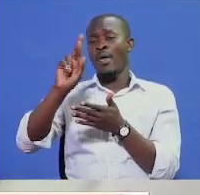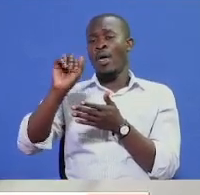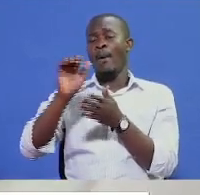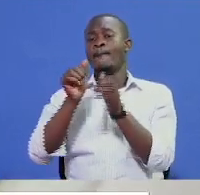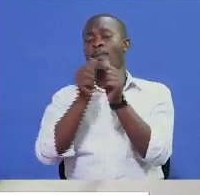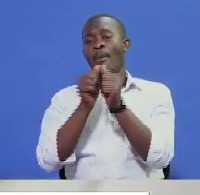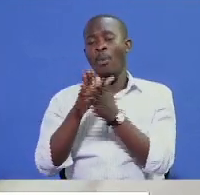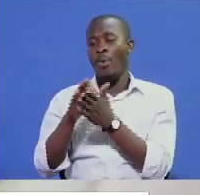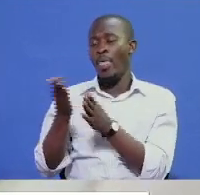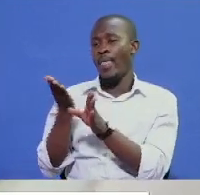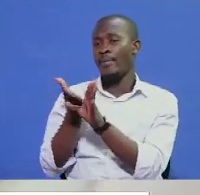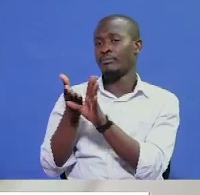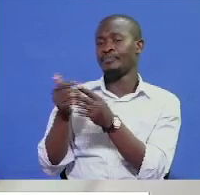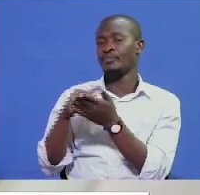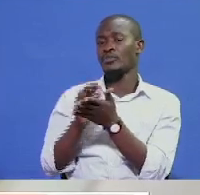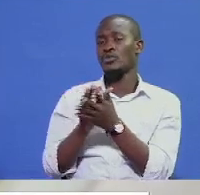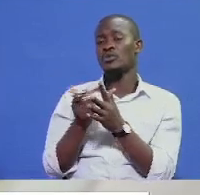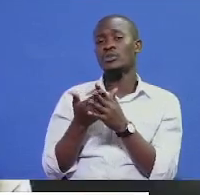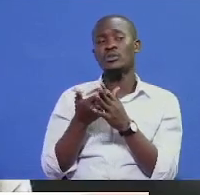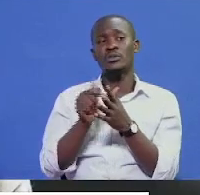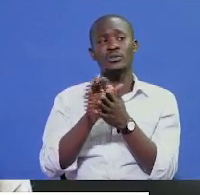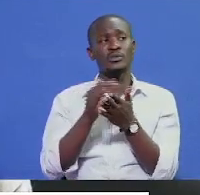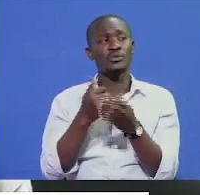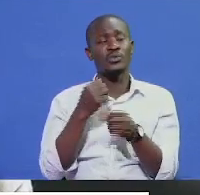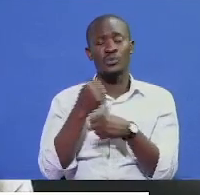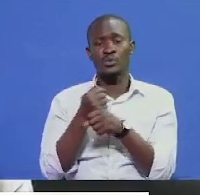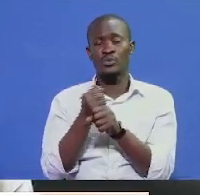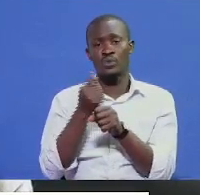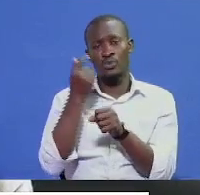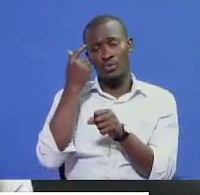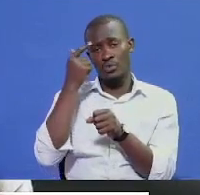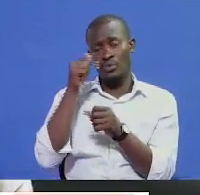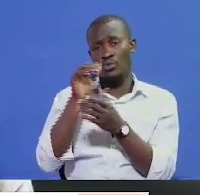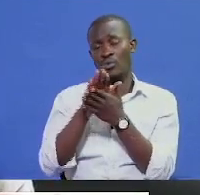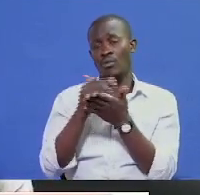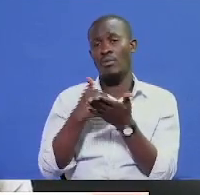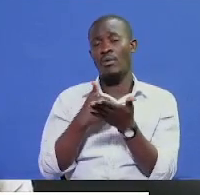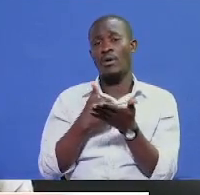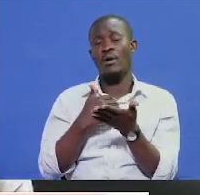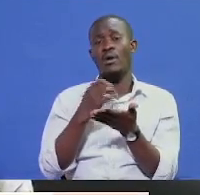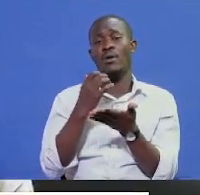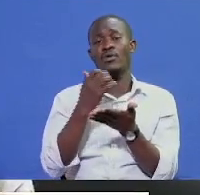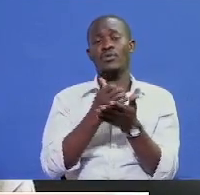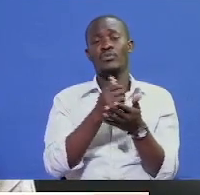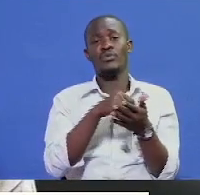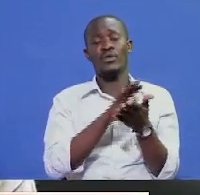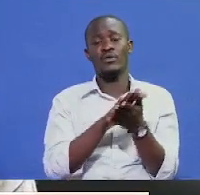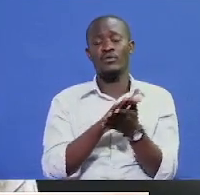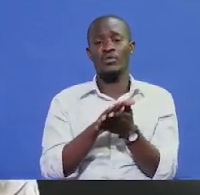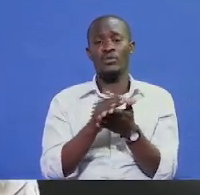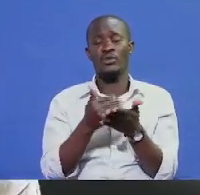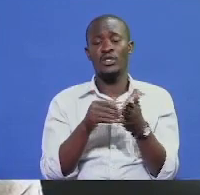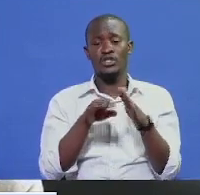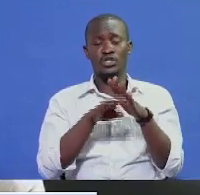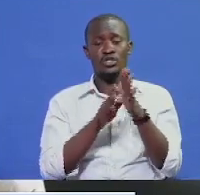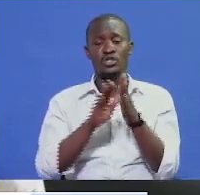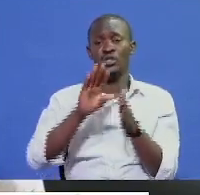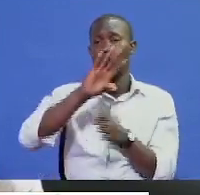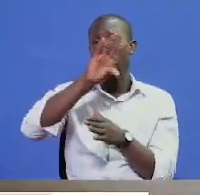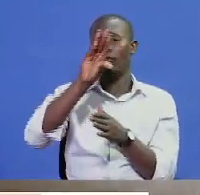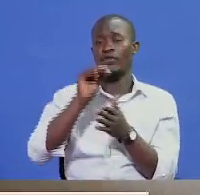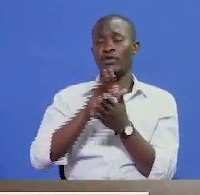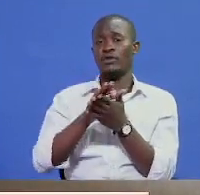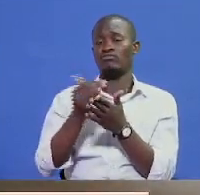na wenzake ni mwanzilishi wa wakfu wa Mina maarufu Mina Foundation nchini Afrika